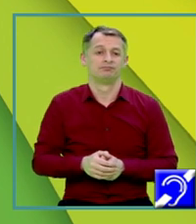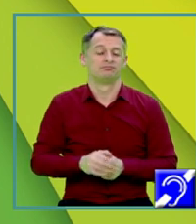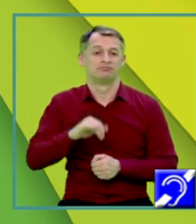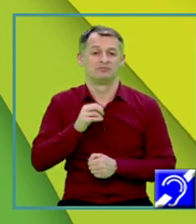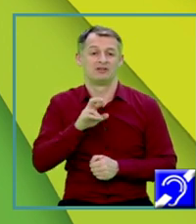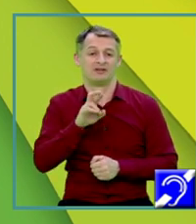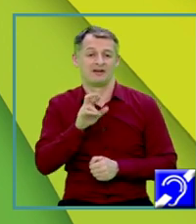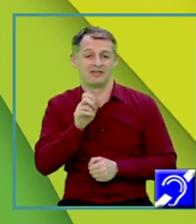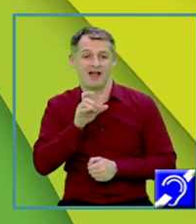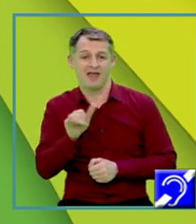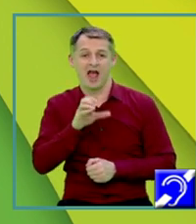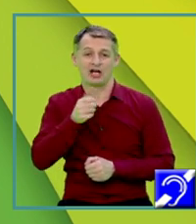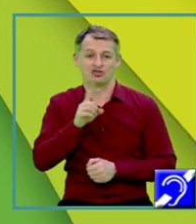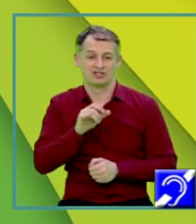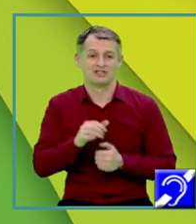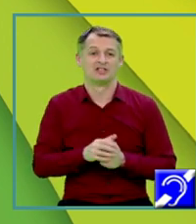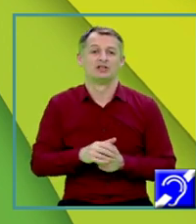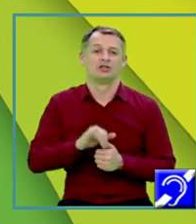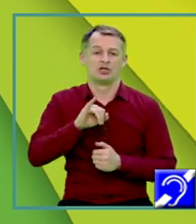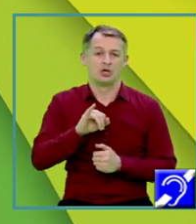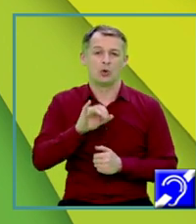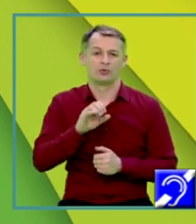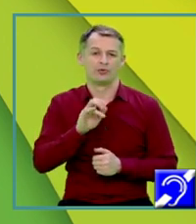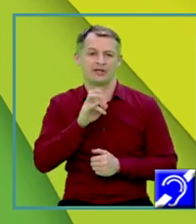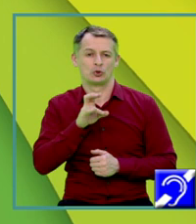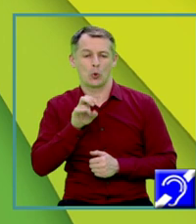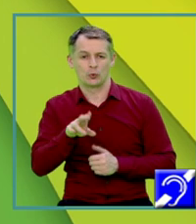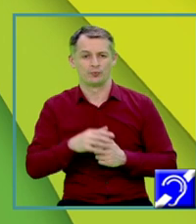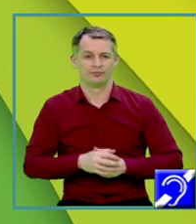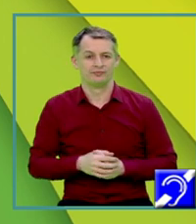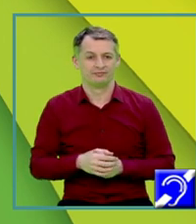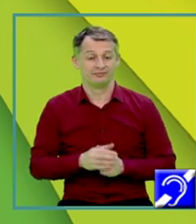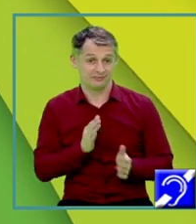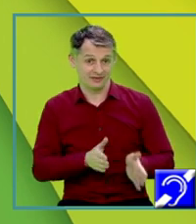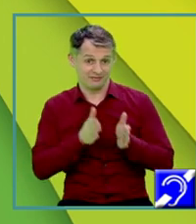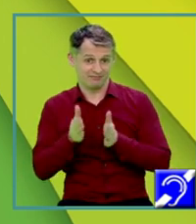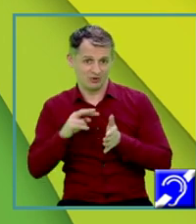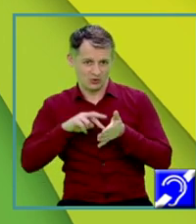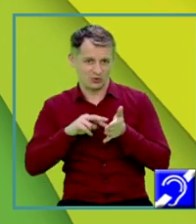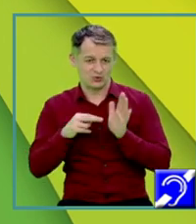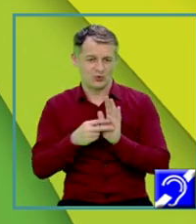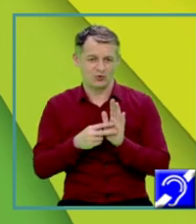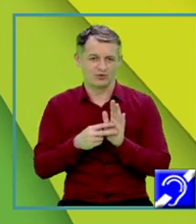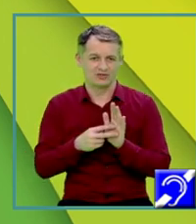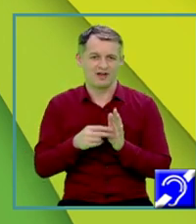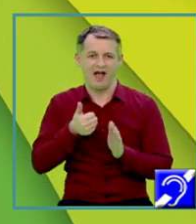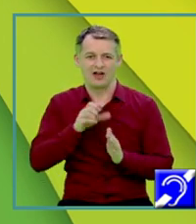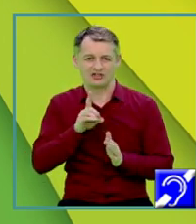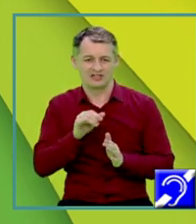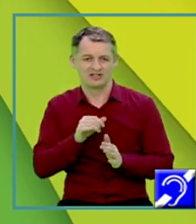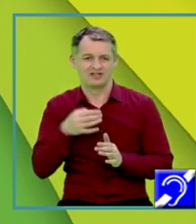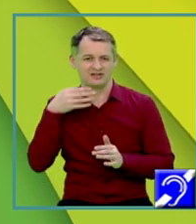acizi și ionul hidroniu. Pe când, într-o soluție de acizi slabi, acizii